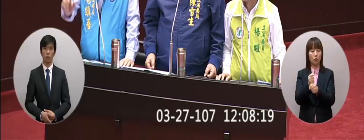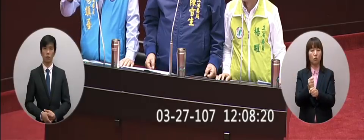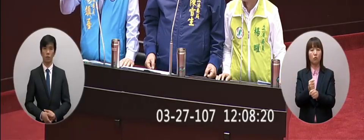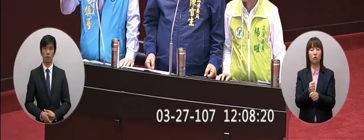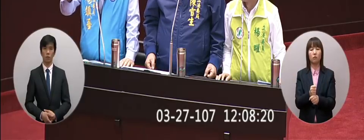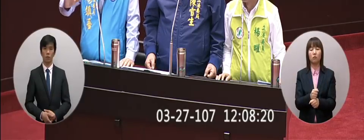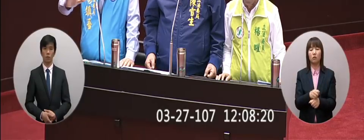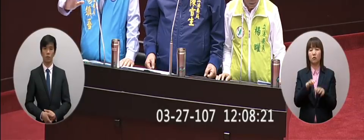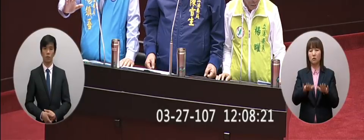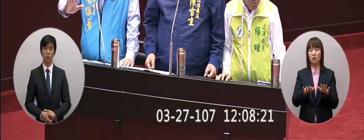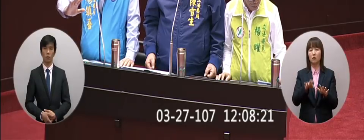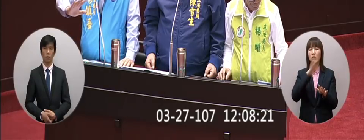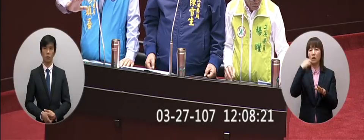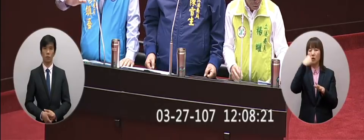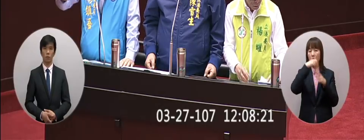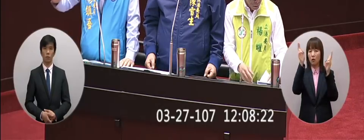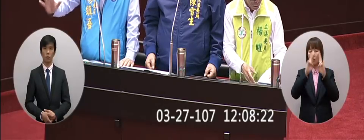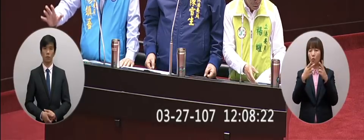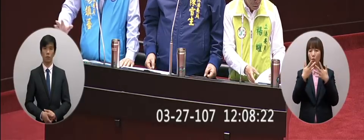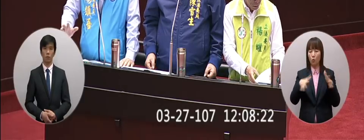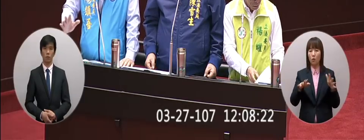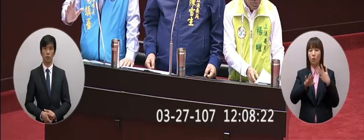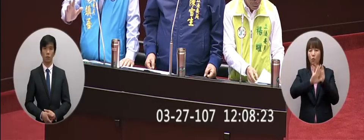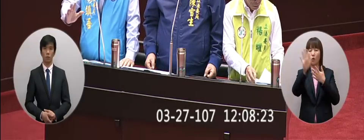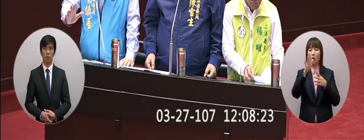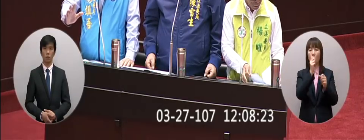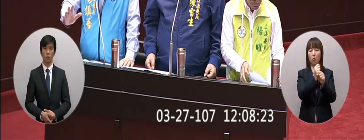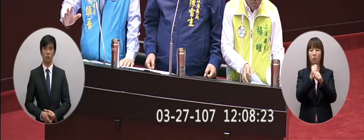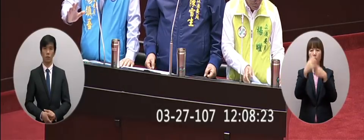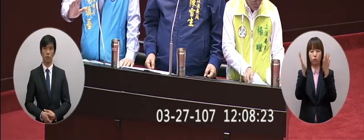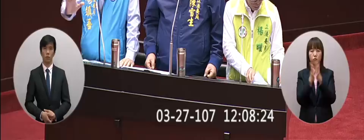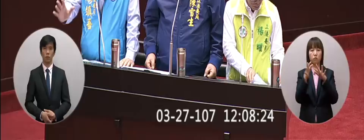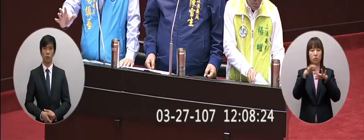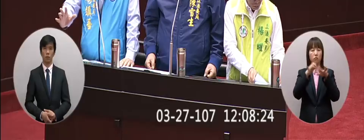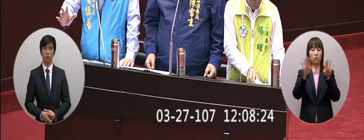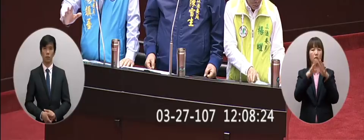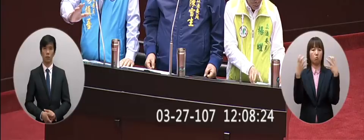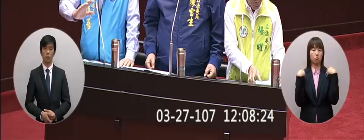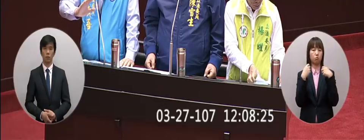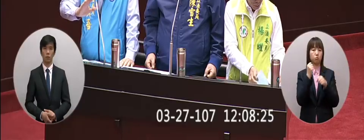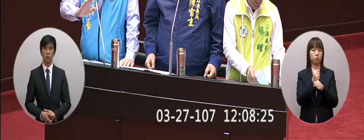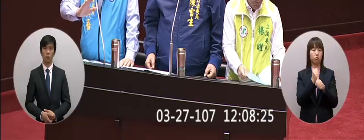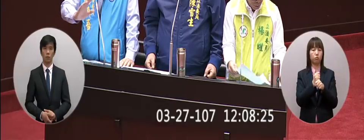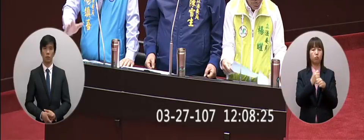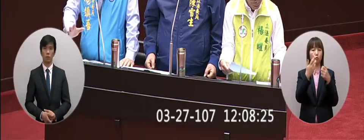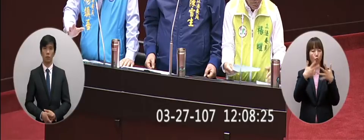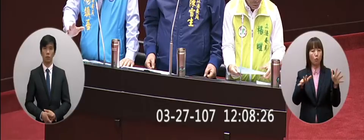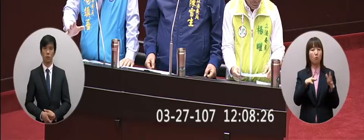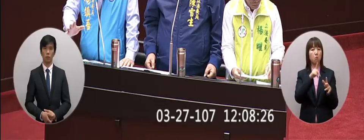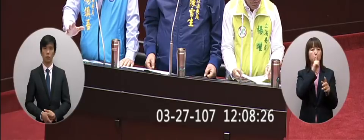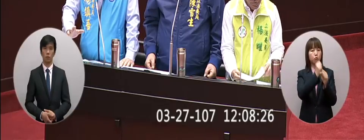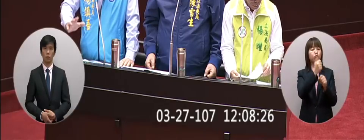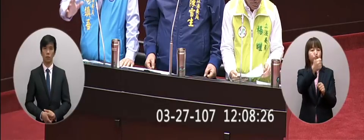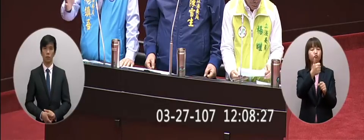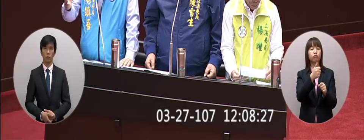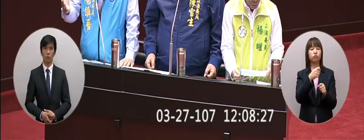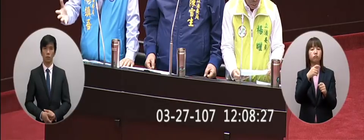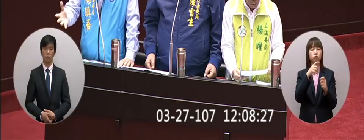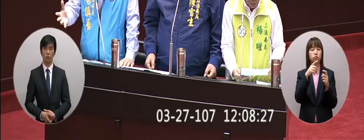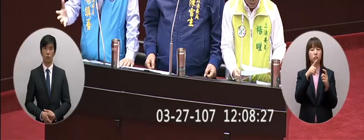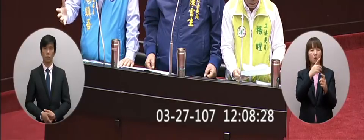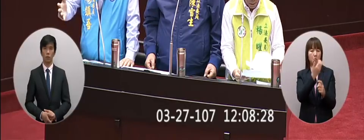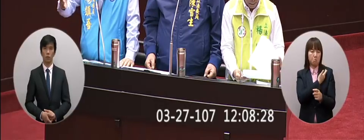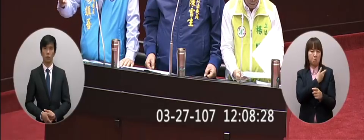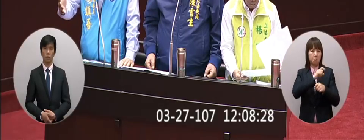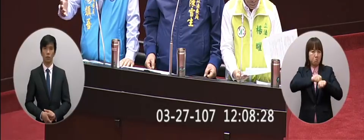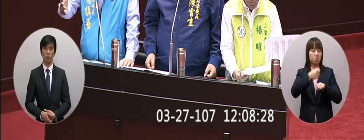以前建教合作。那现在在台电大部分的外勤工作都是金门人的在担任，也都获得很不错的口碑，因为也能够吃